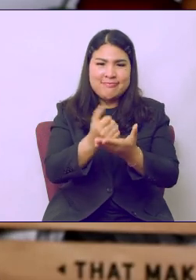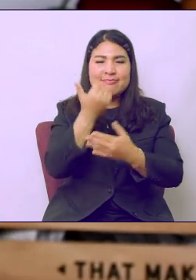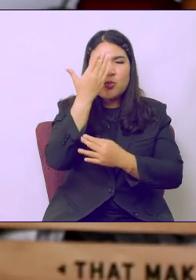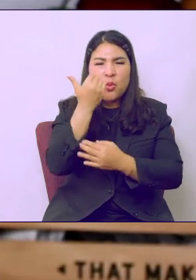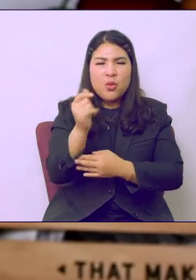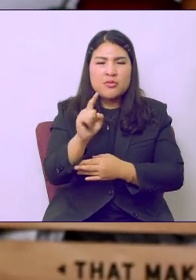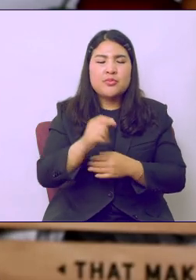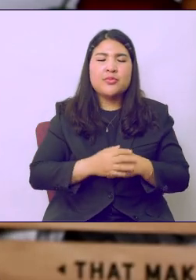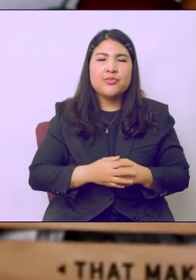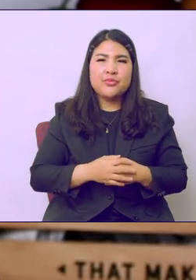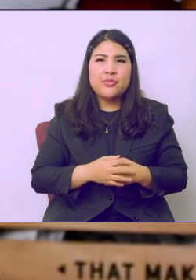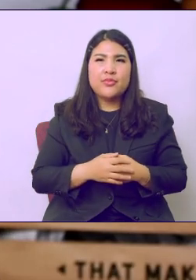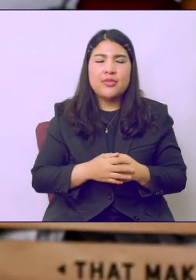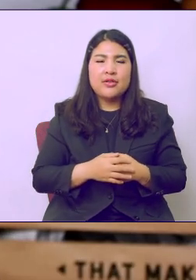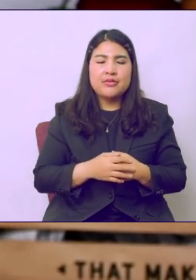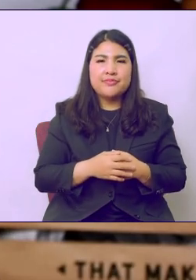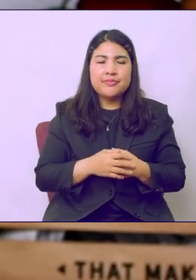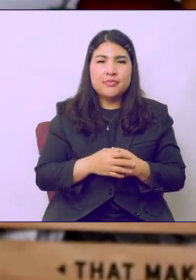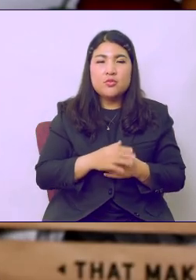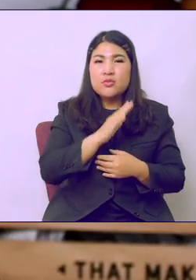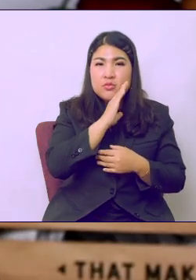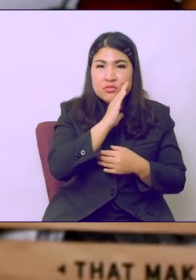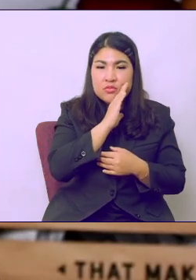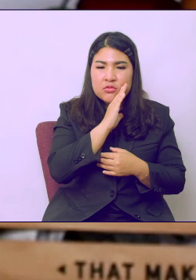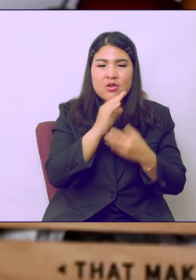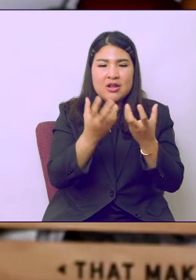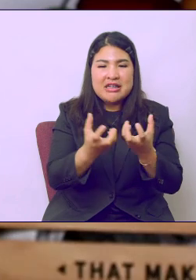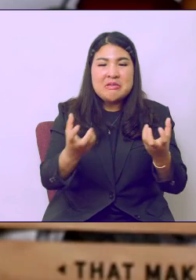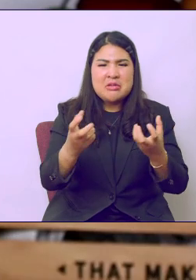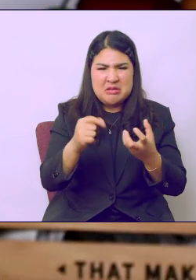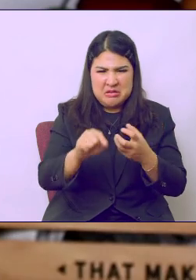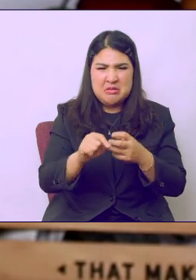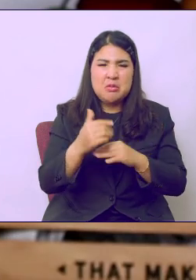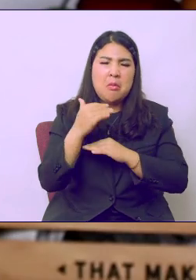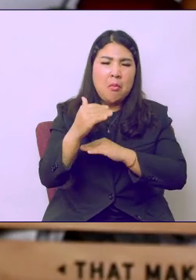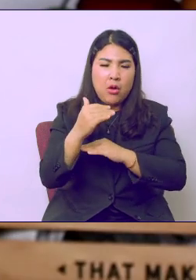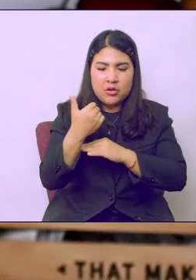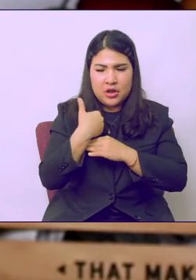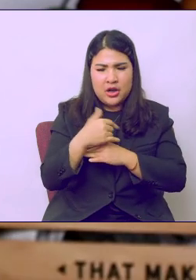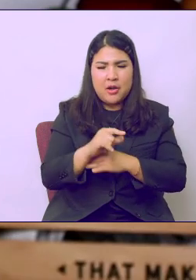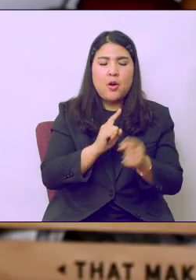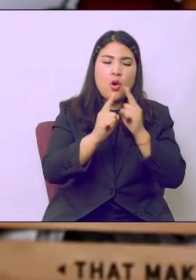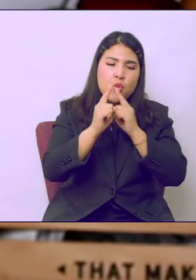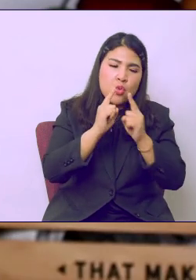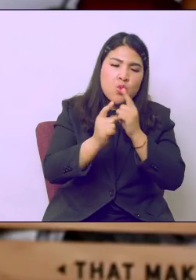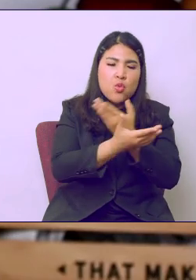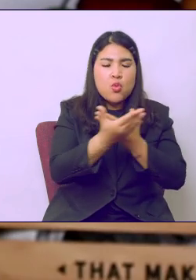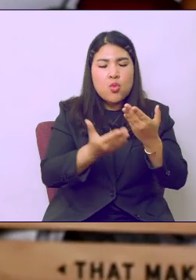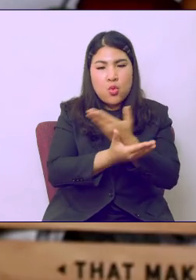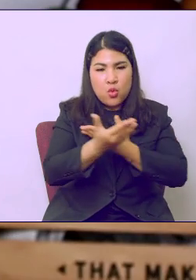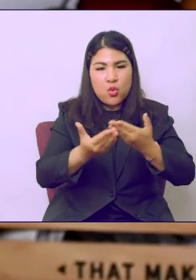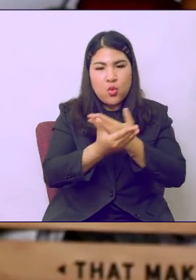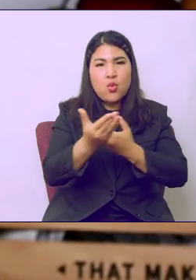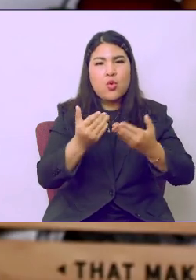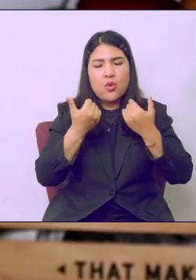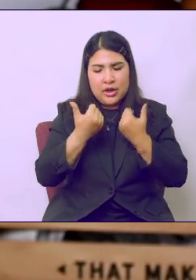ไม่งั้นเนี่ยไม่งั้นเนี่ยนะครับอ่าเครื่องมือเครื่องมือก็มีจำกัดไงเราก็จะได้มานั่งถกกันในในในวงวิชาการสุขภาพ